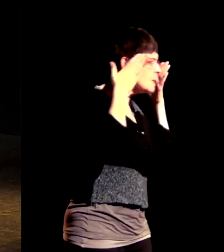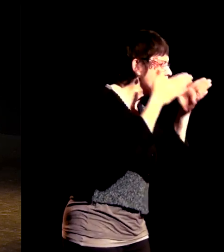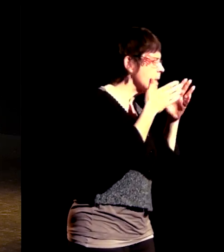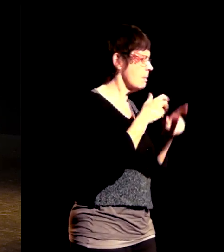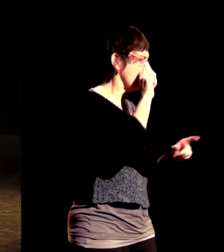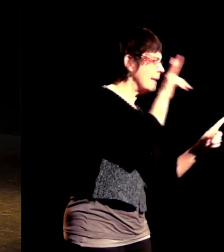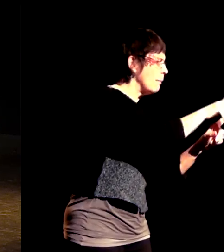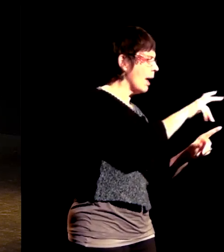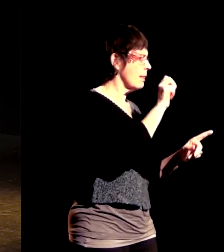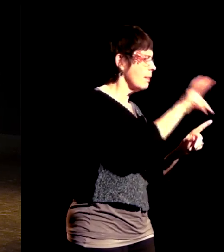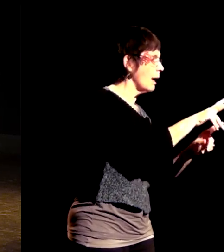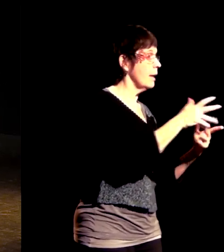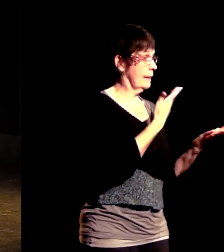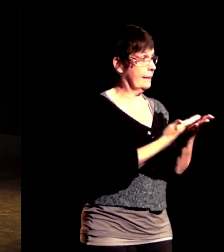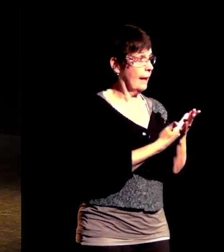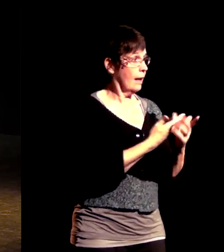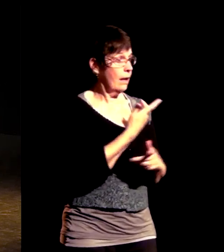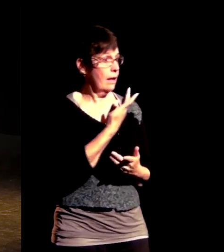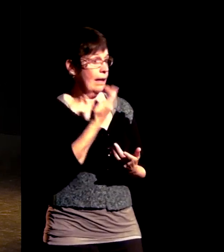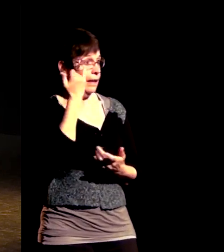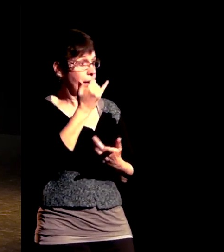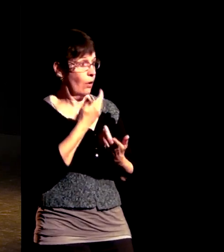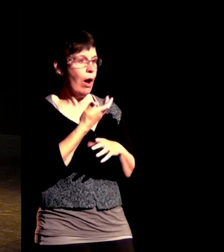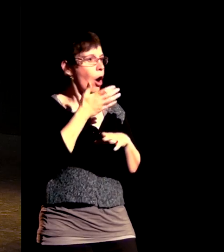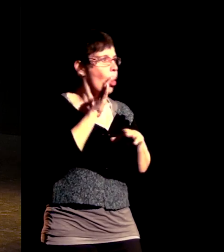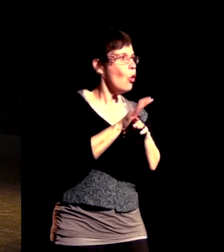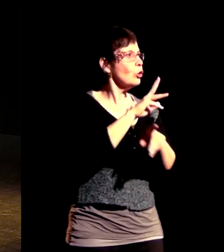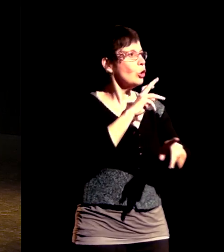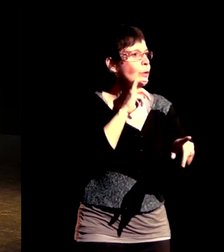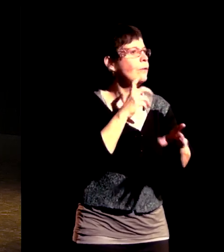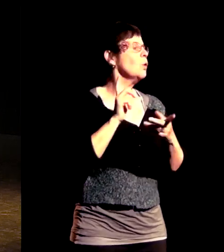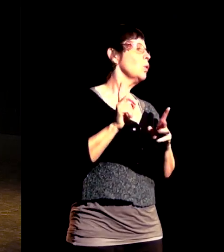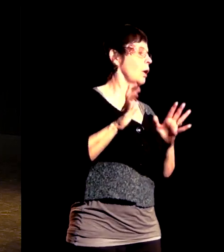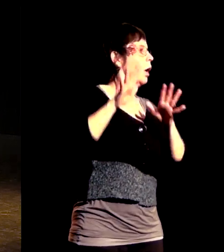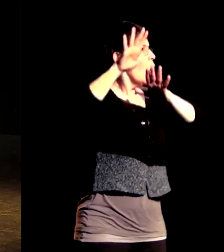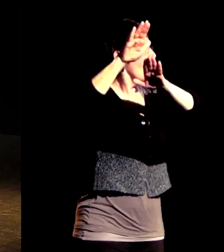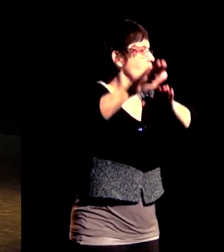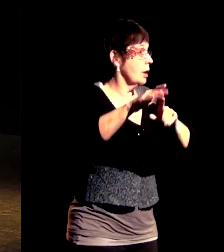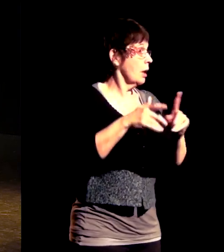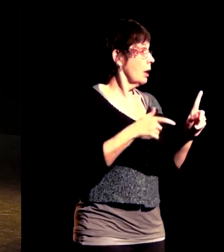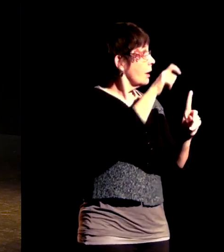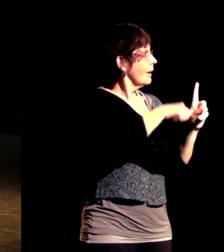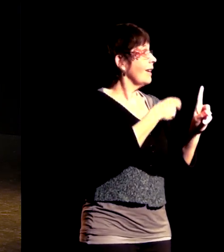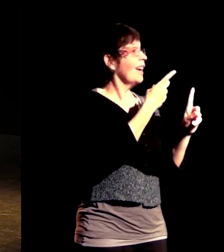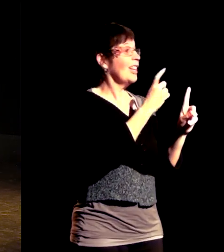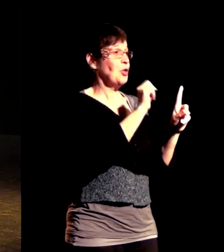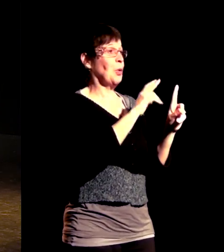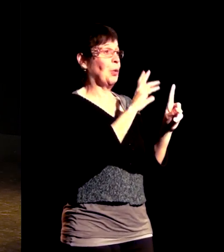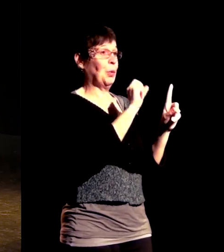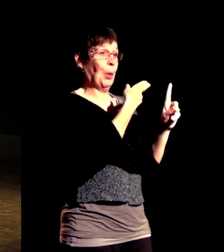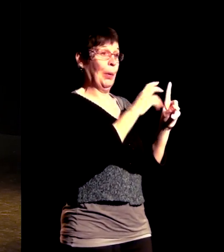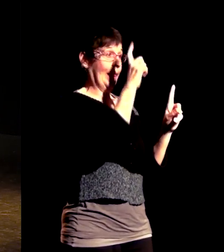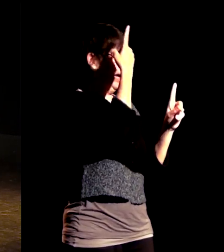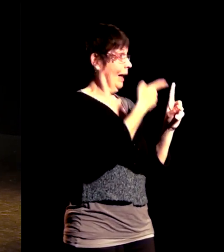antisémitisme en réponse de ce philosémitisme-là. Un antisémitisme de dire les Juifs sont protégés, Dieu donné a raison, Sora a raison, parce que ces gens-là, ils